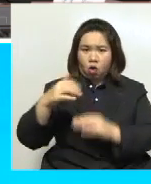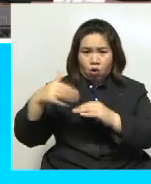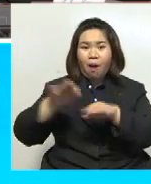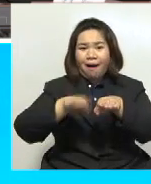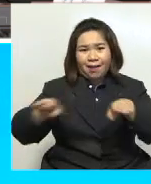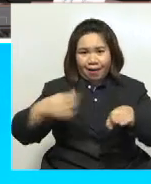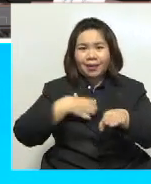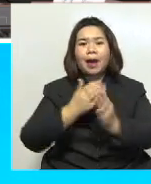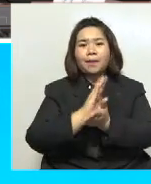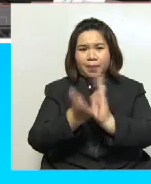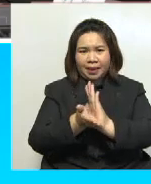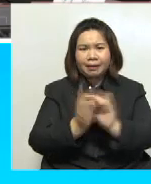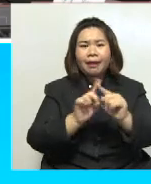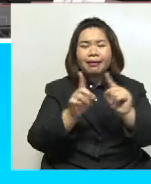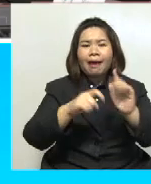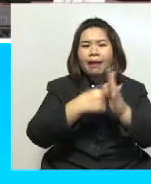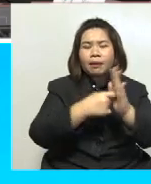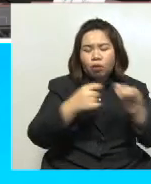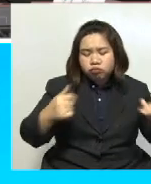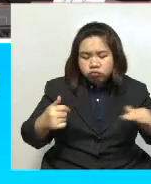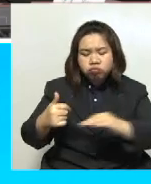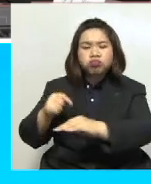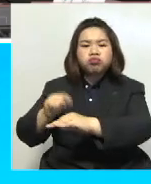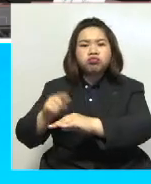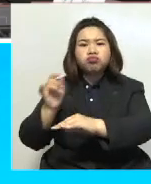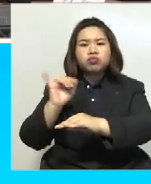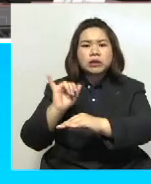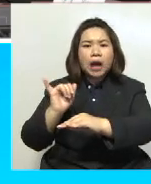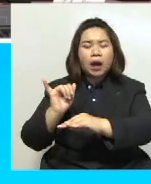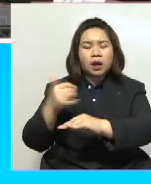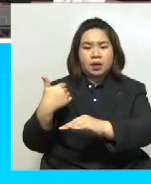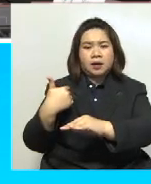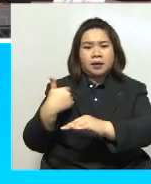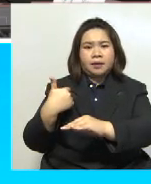ราวนี้เหตุที่ยังไม่นำรถเข้ามาสู่ระบบเนี่ยก็เนื่องจากว่ามี